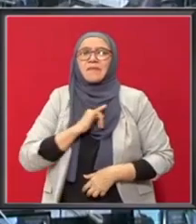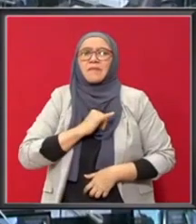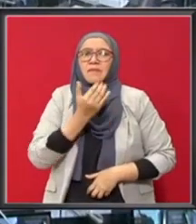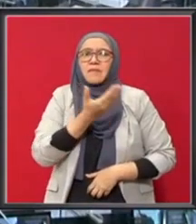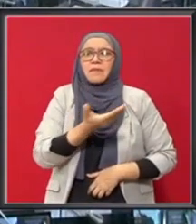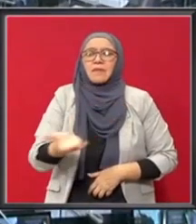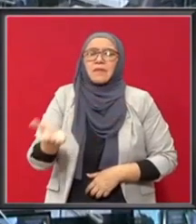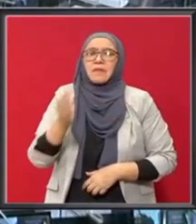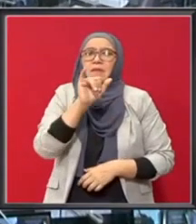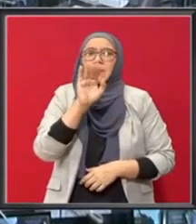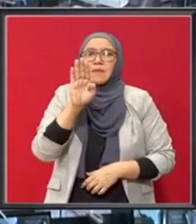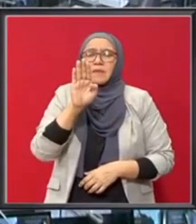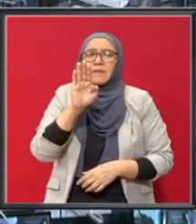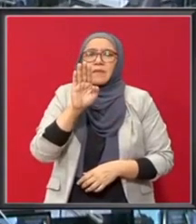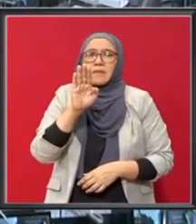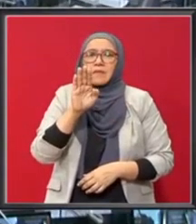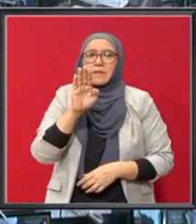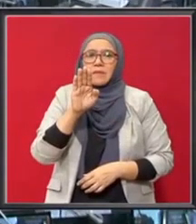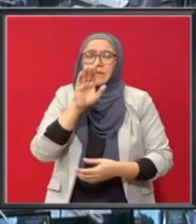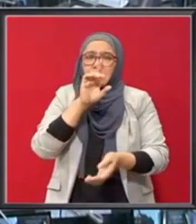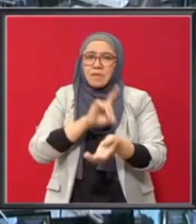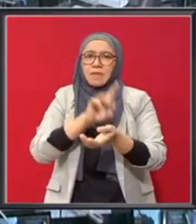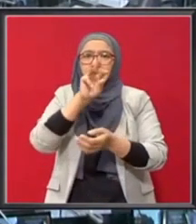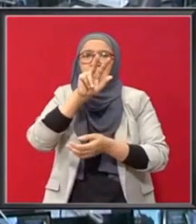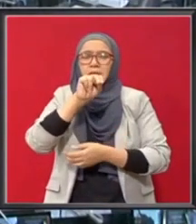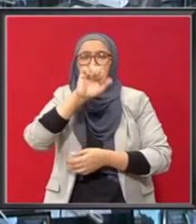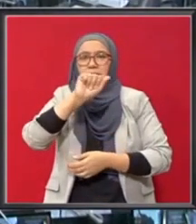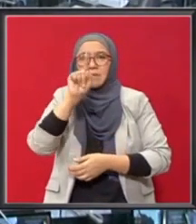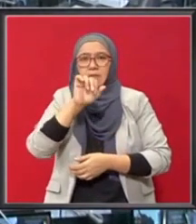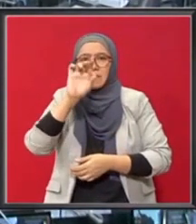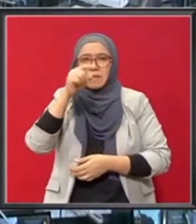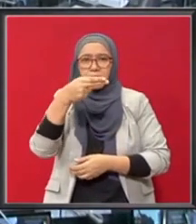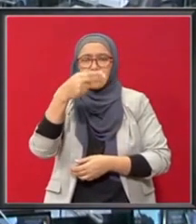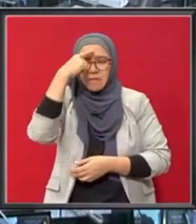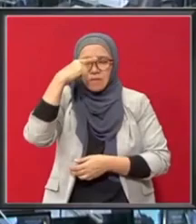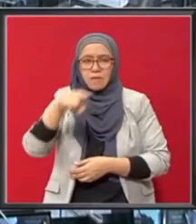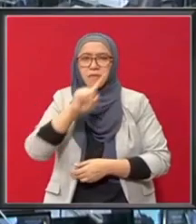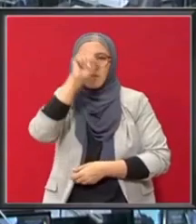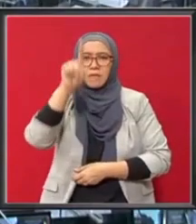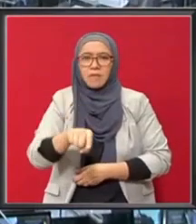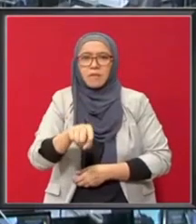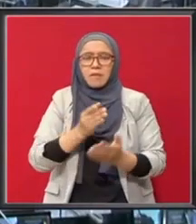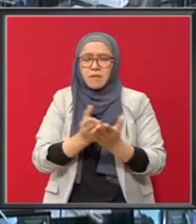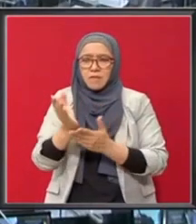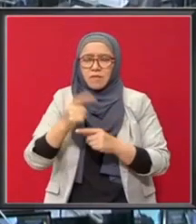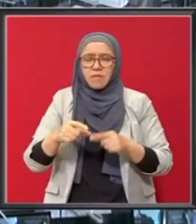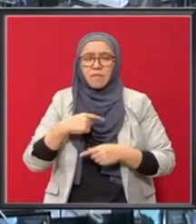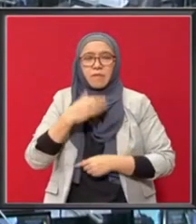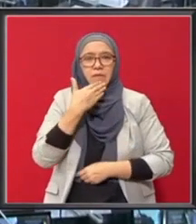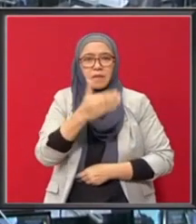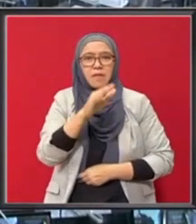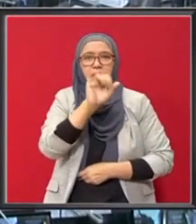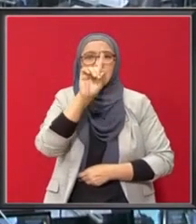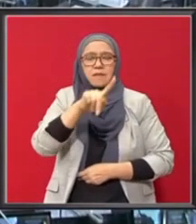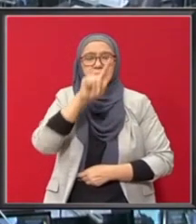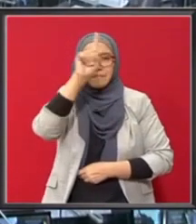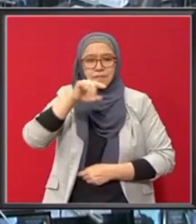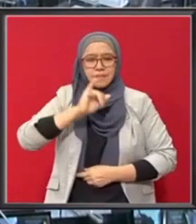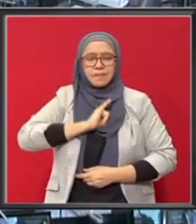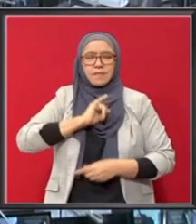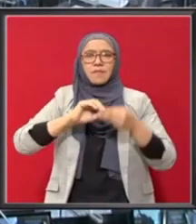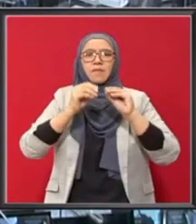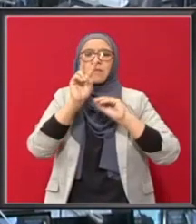empat detik sih enggak tahu Azizah Wan Ismail soalnya seterusnya silahkan ngasih tf2 soalnya saya